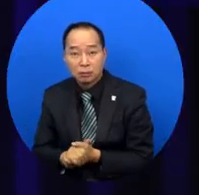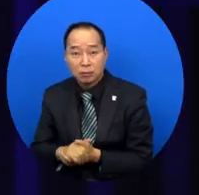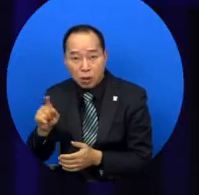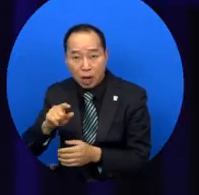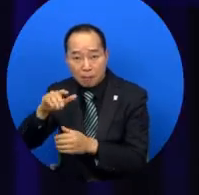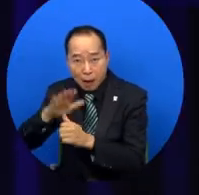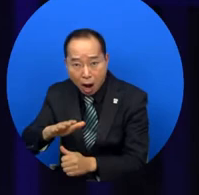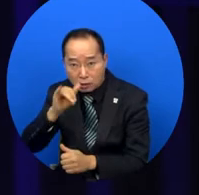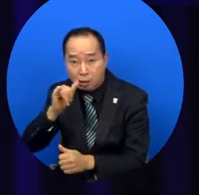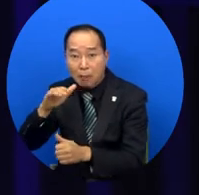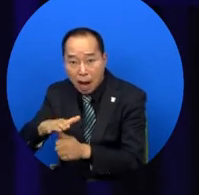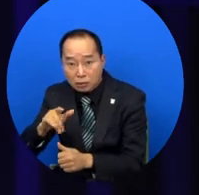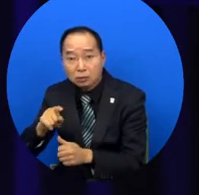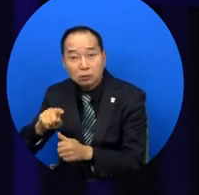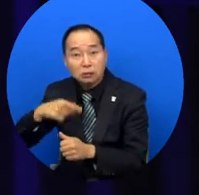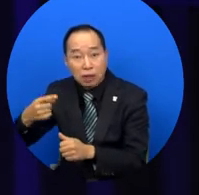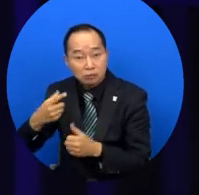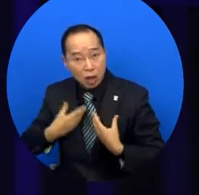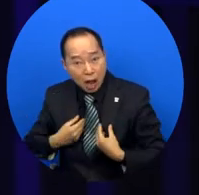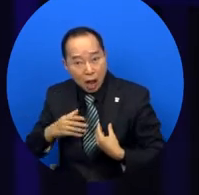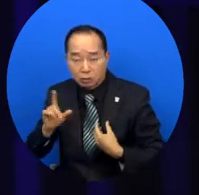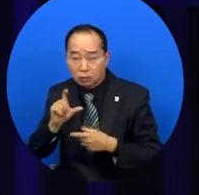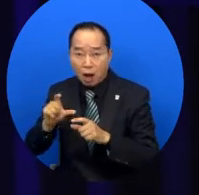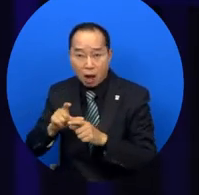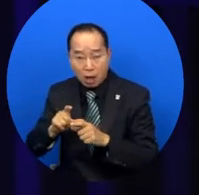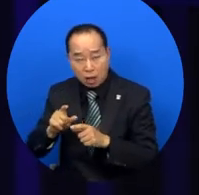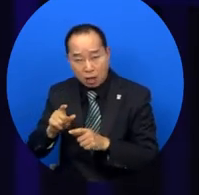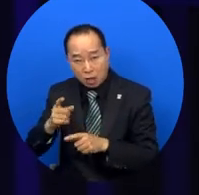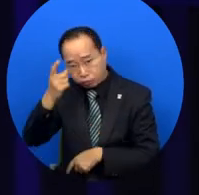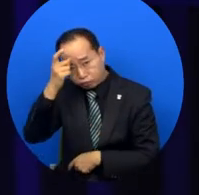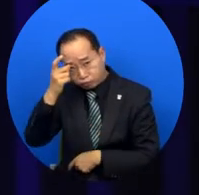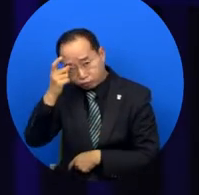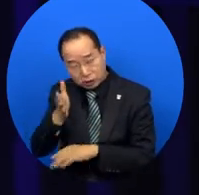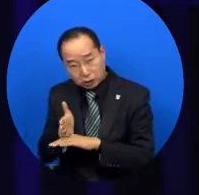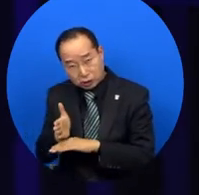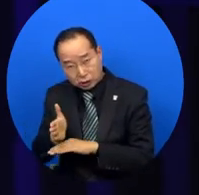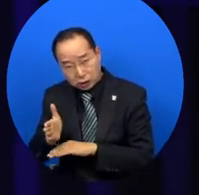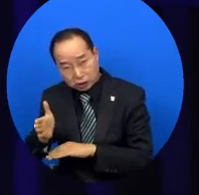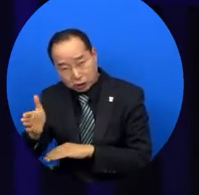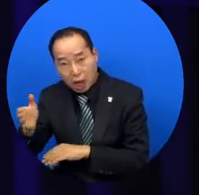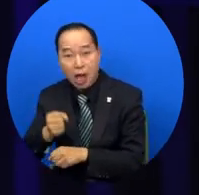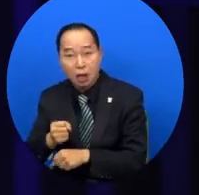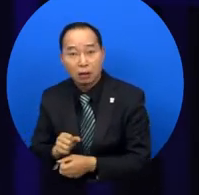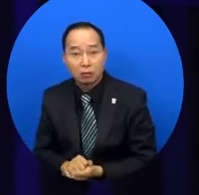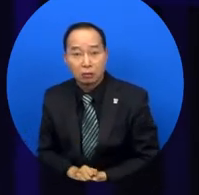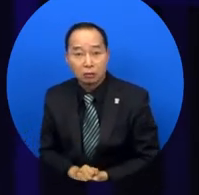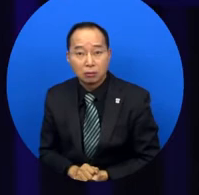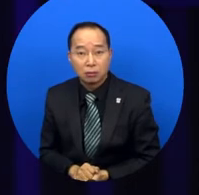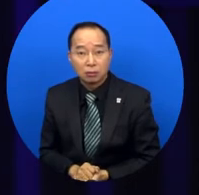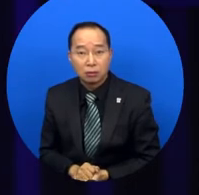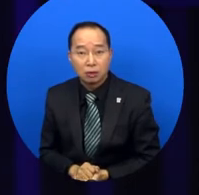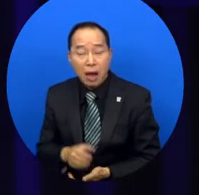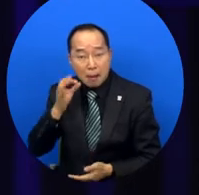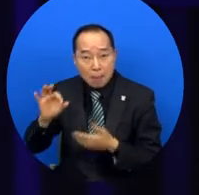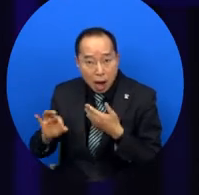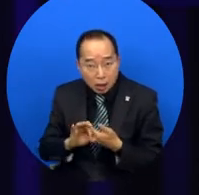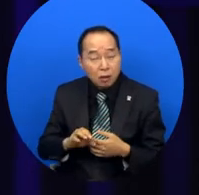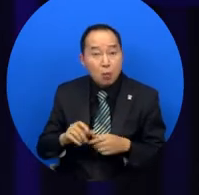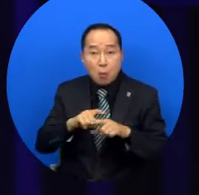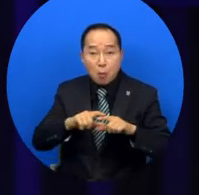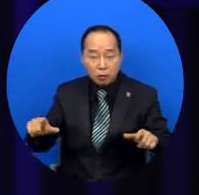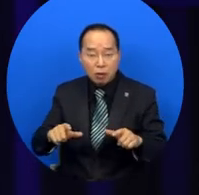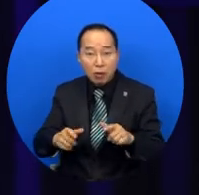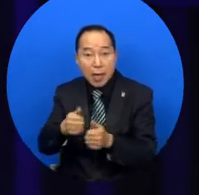너 레지던트 떨어졌어. 뭐 이런 거. 거기 어떻게 할래? 이런 게 생겨. 그럴 때 그렇네. 이러고 거기서